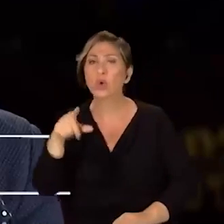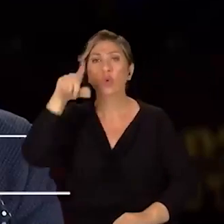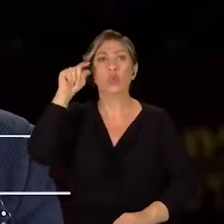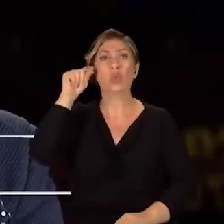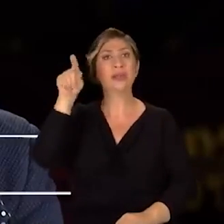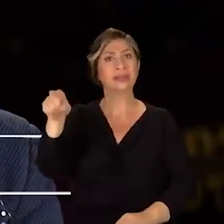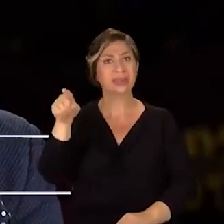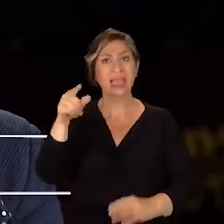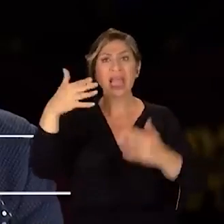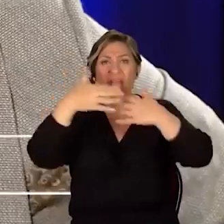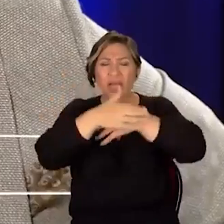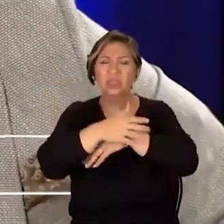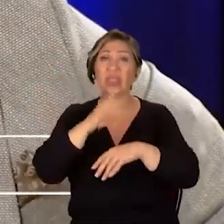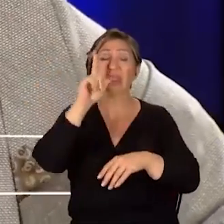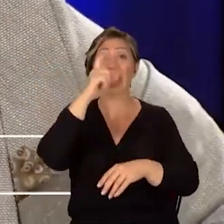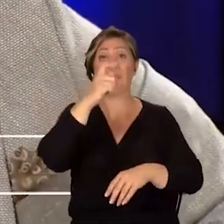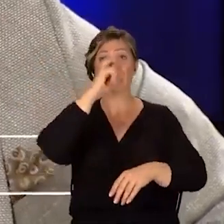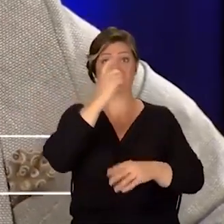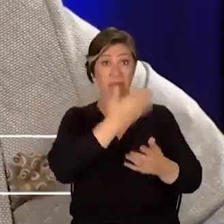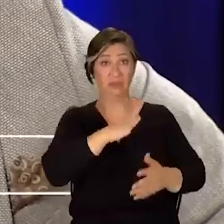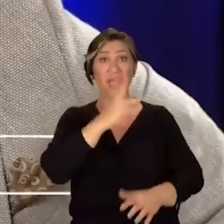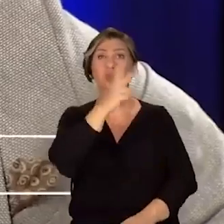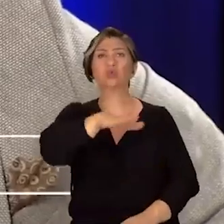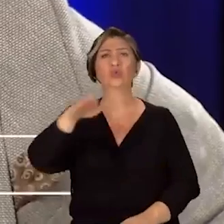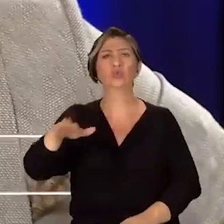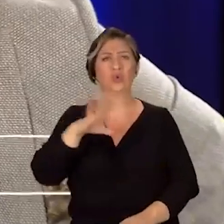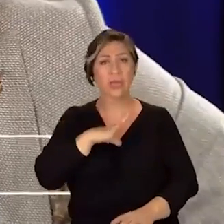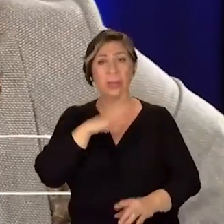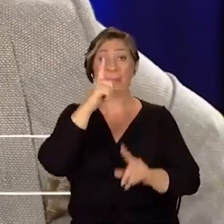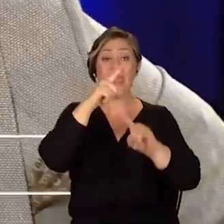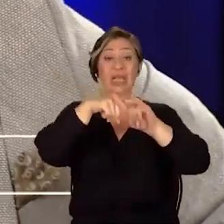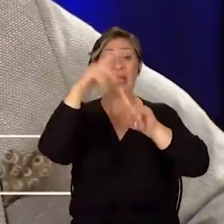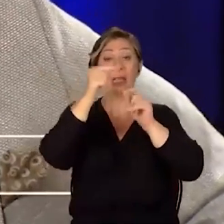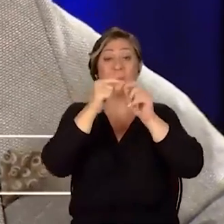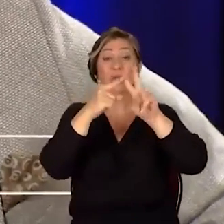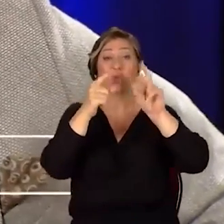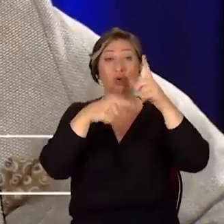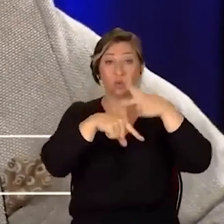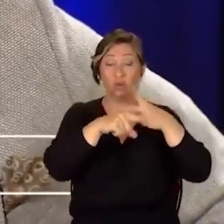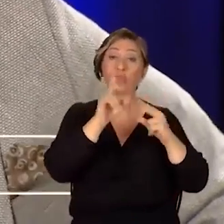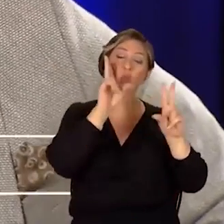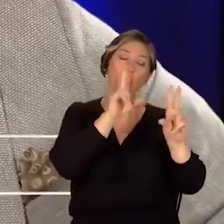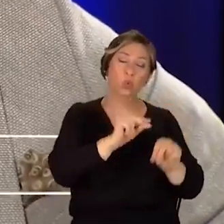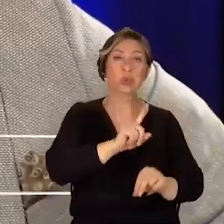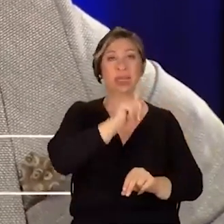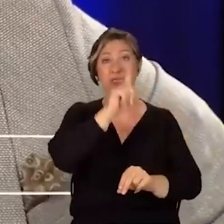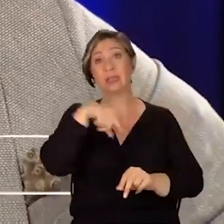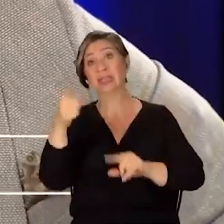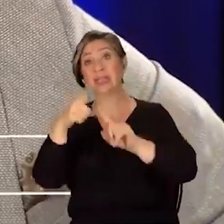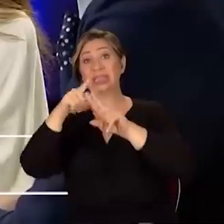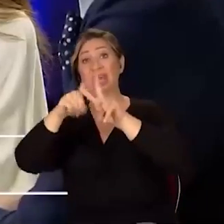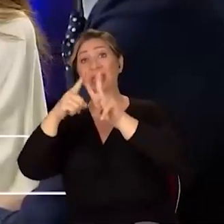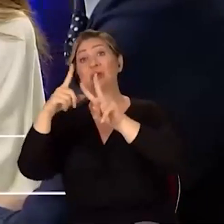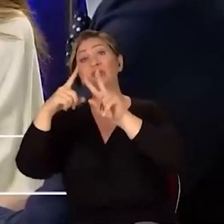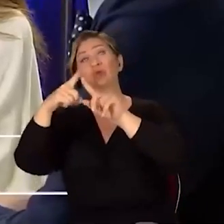mitolojisinde gece tanrıçası Nyx vardır. Bunun iki tane çocuğu vardır. Bir tanesinin adı Hipnos. Hipnos. Yani uyku tanrısı. Öbürüsü de Thanatos'tur. Yani